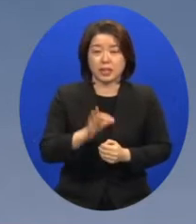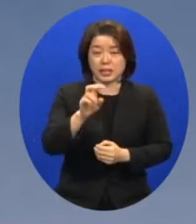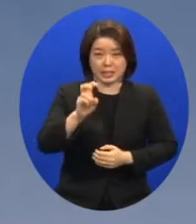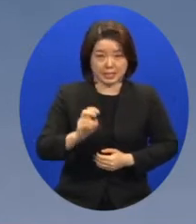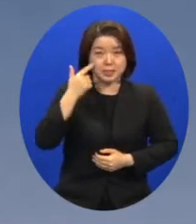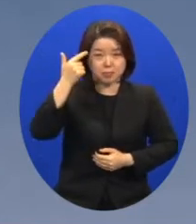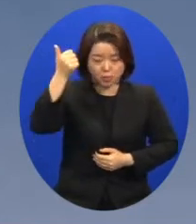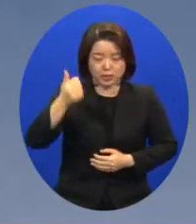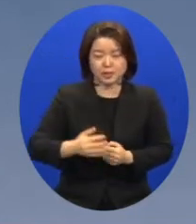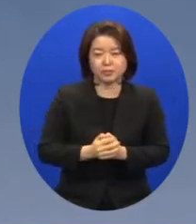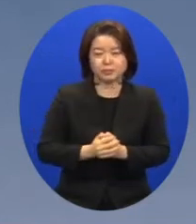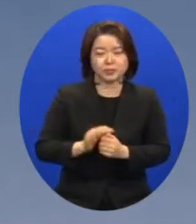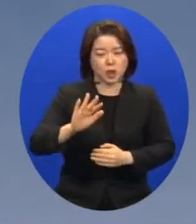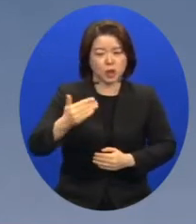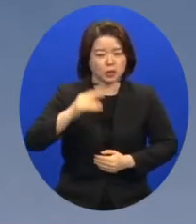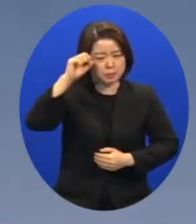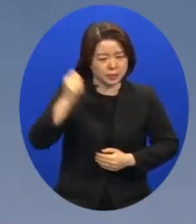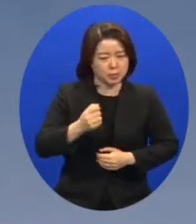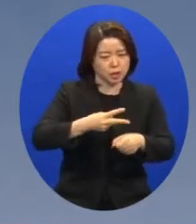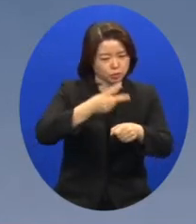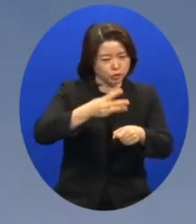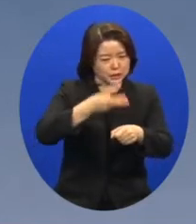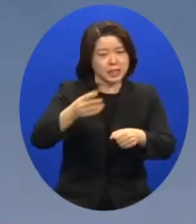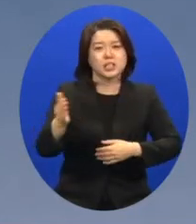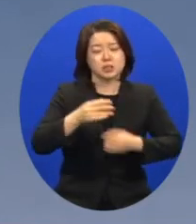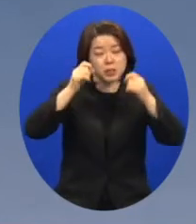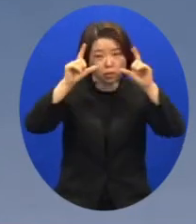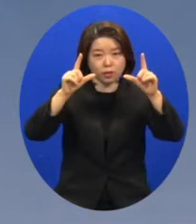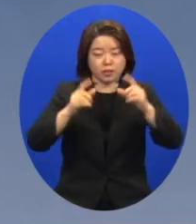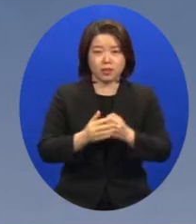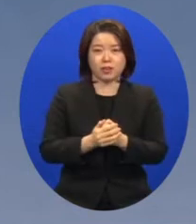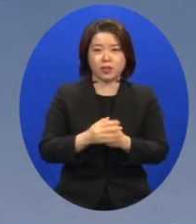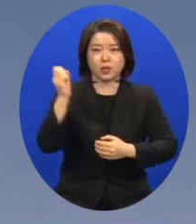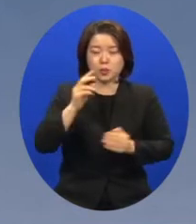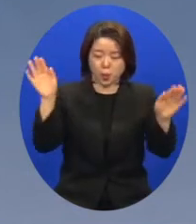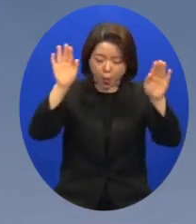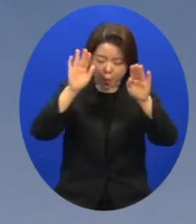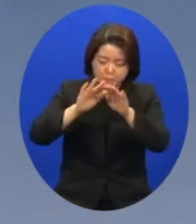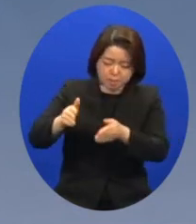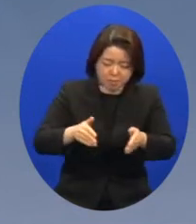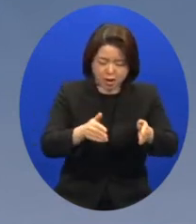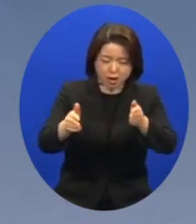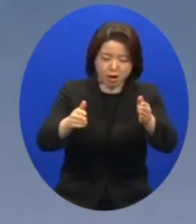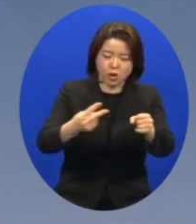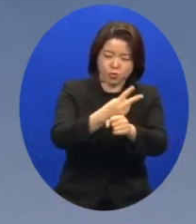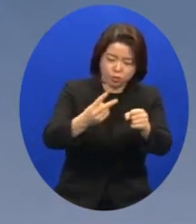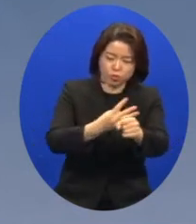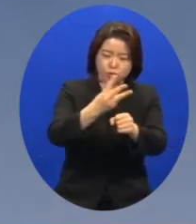요즘 새벽 2시 3시 쯤 일어나 시 땁니다 그리고는 밤거리를 2시간 3시간씩